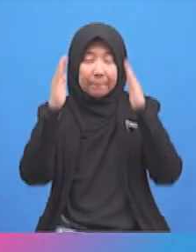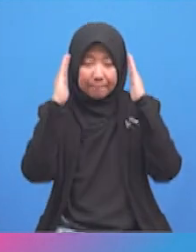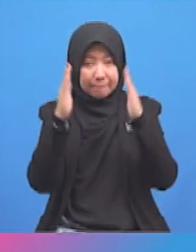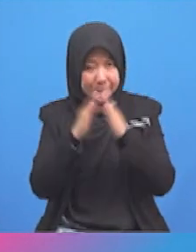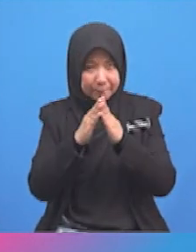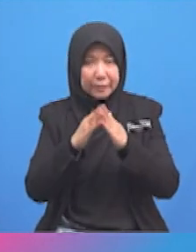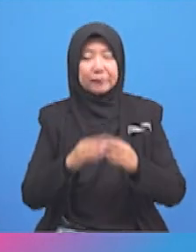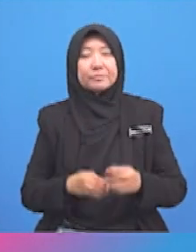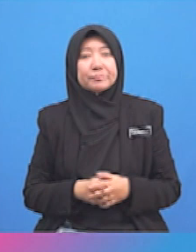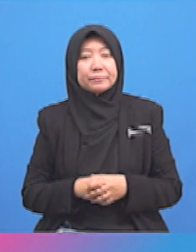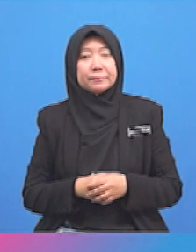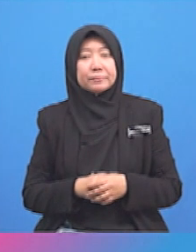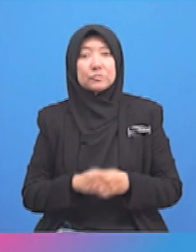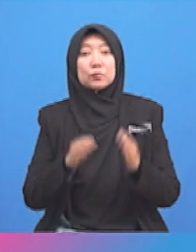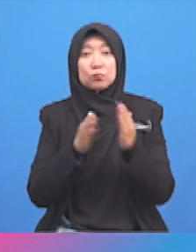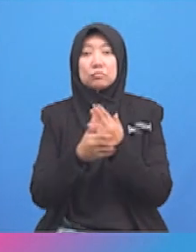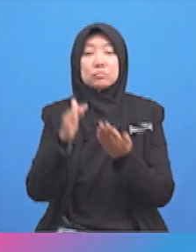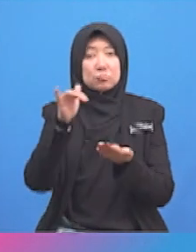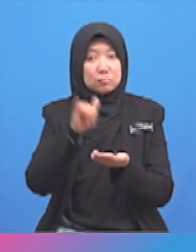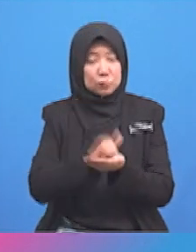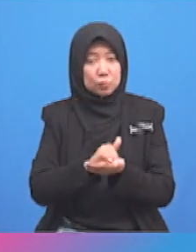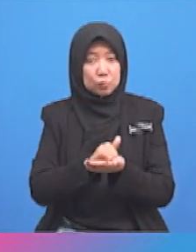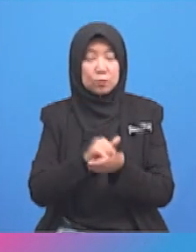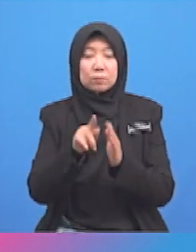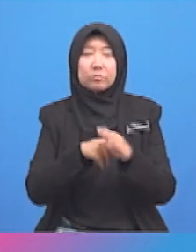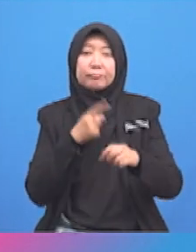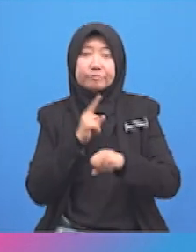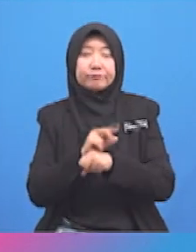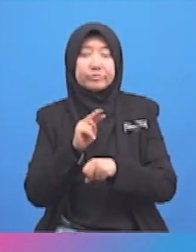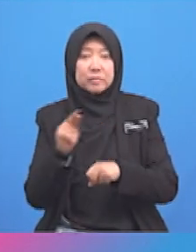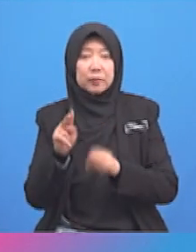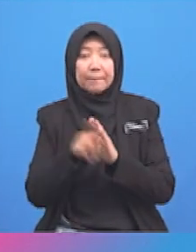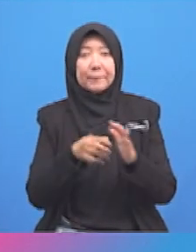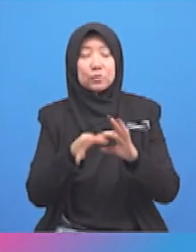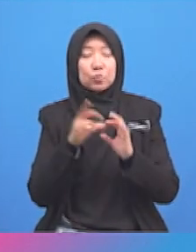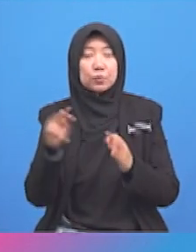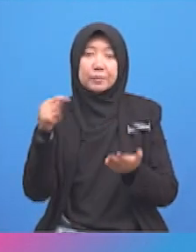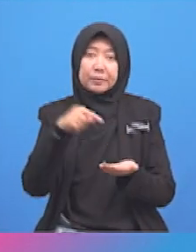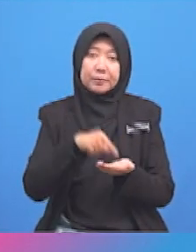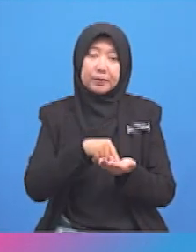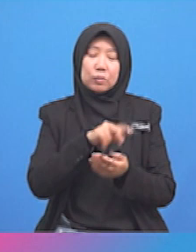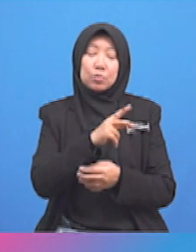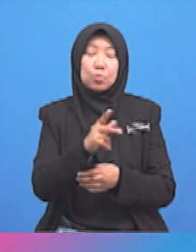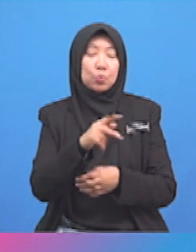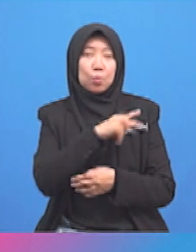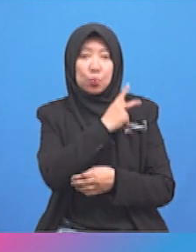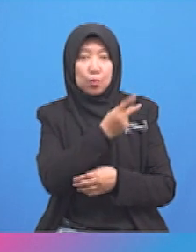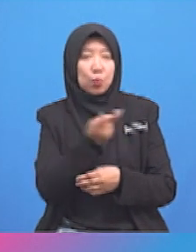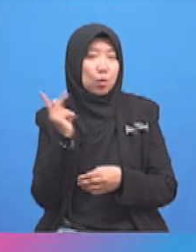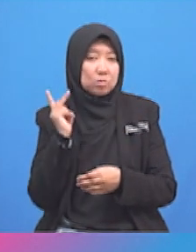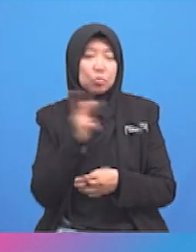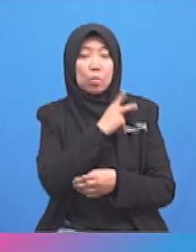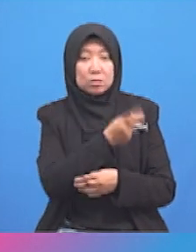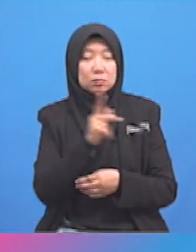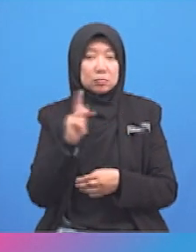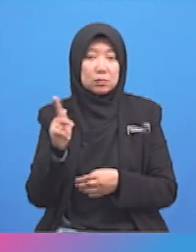Pahang. Oleh itu, perjanjian persekutuan ini dikuatkuasakan pada